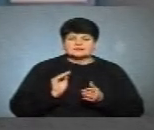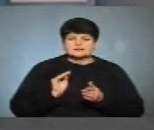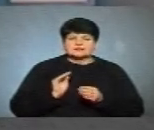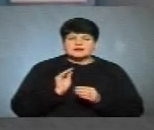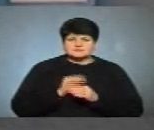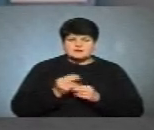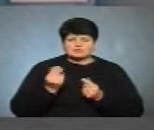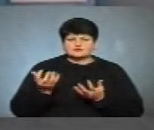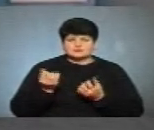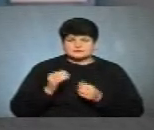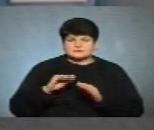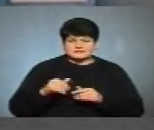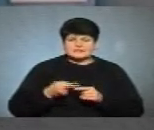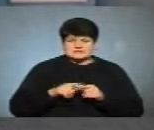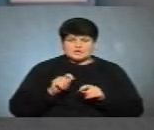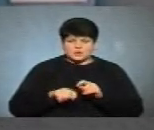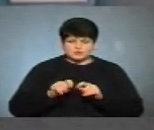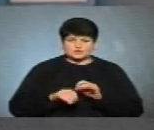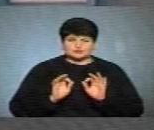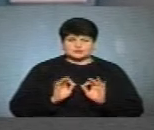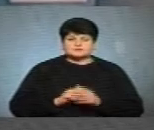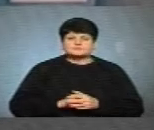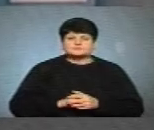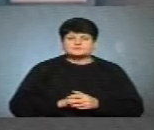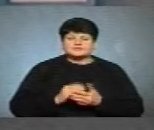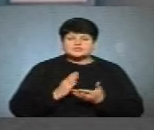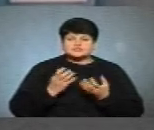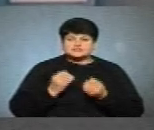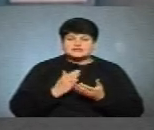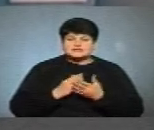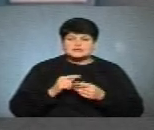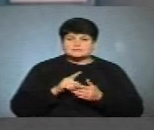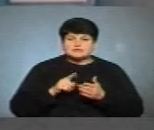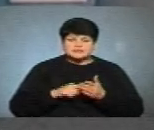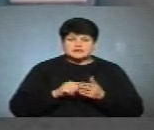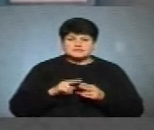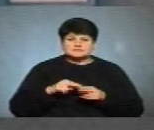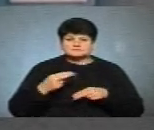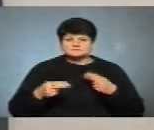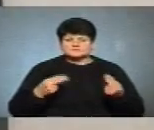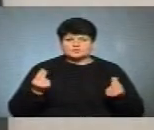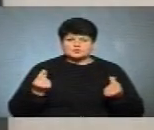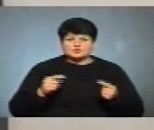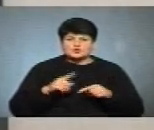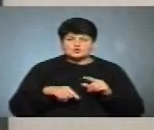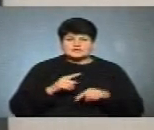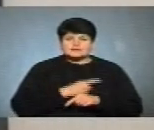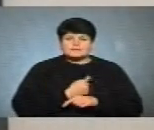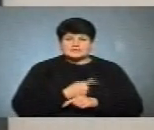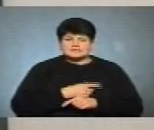тримається на контролі. А ще є питання стосовно компенсації родинам медиків, які